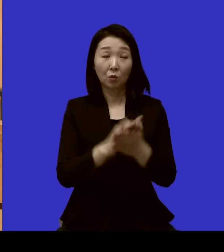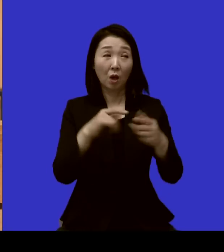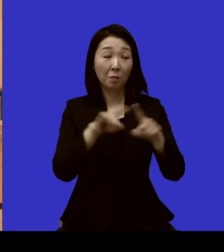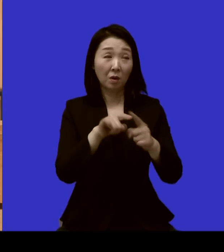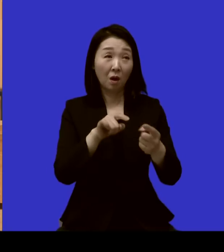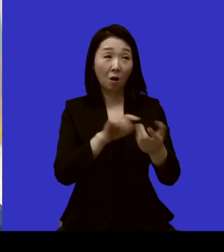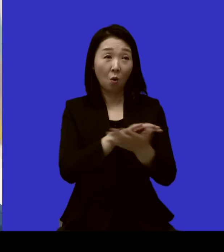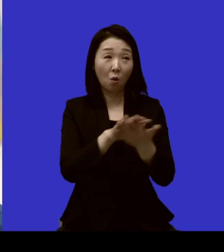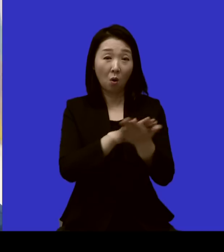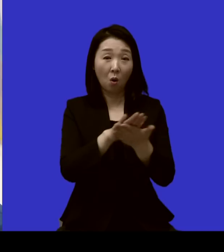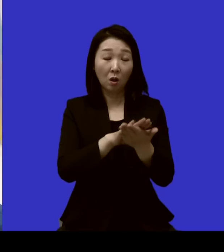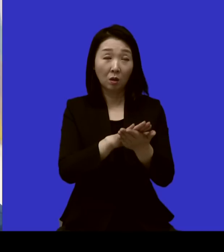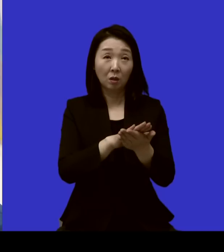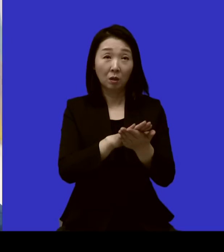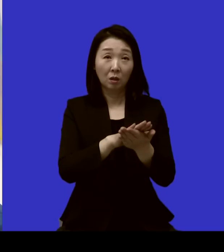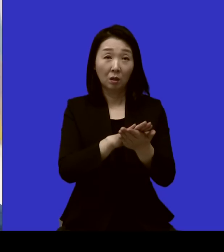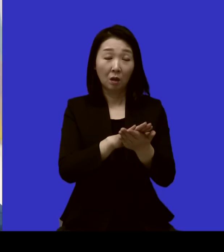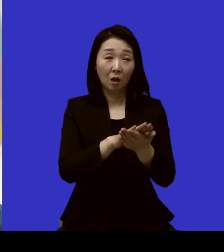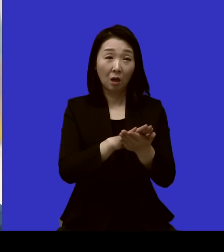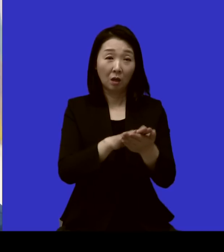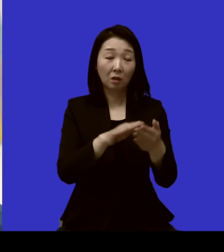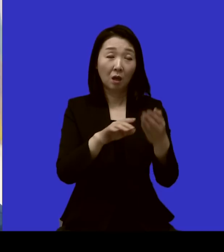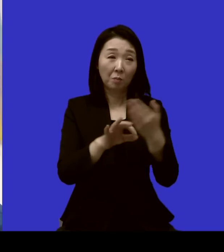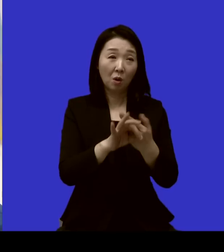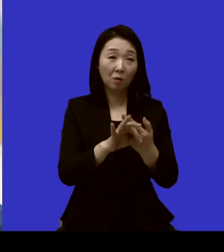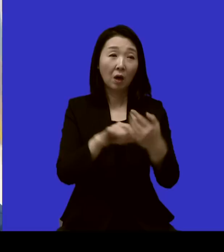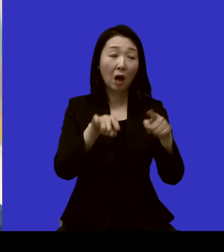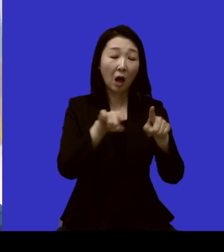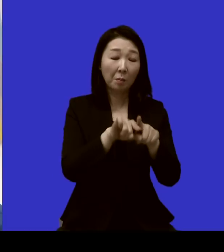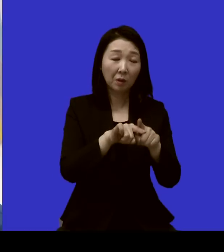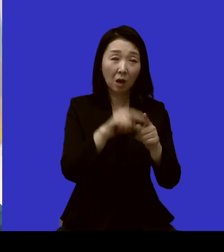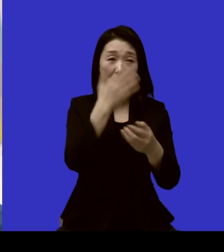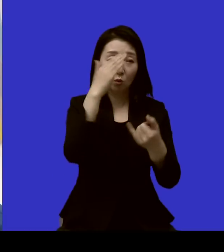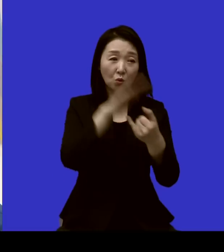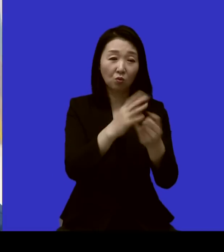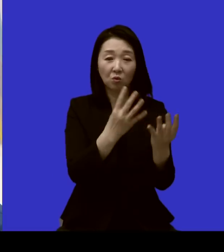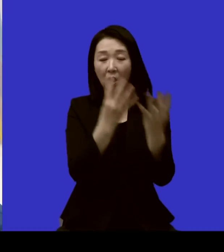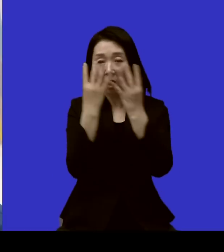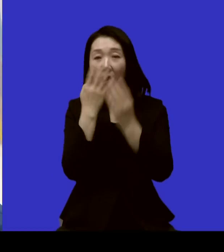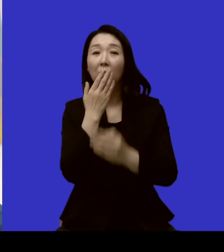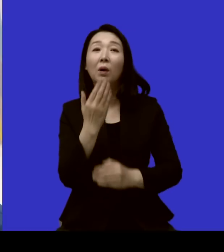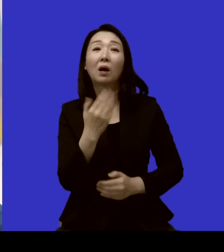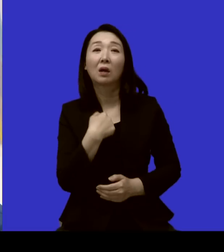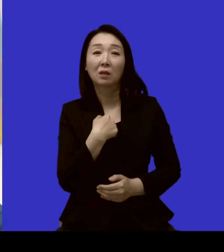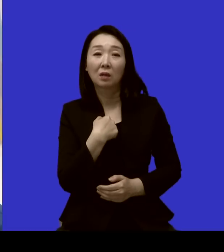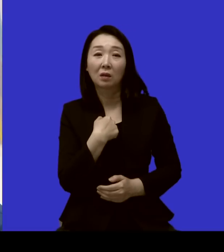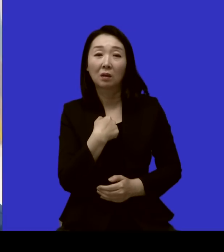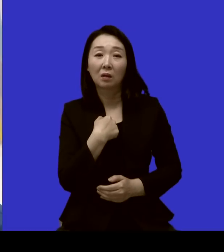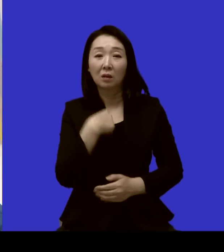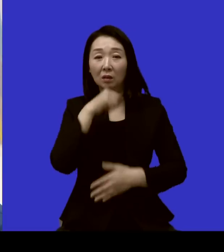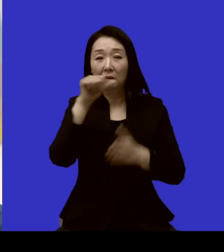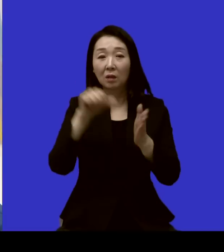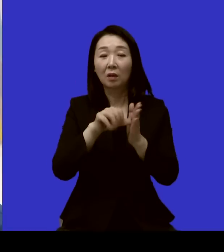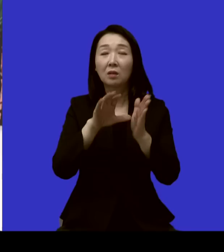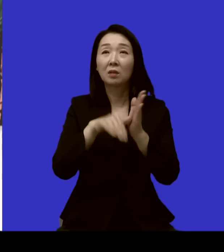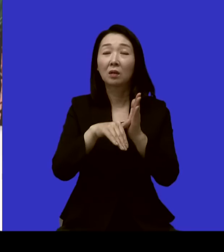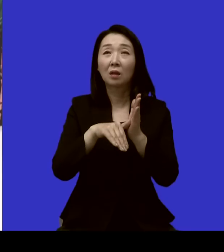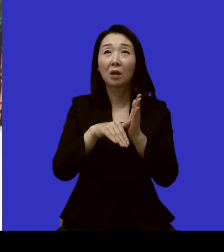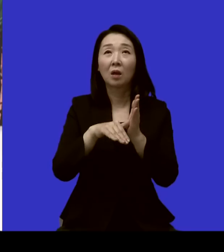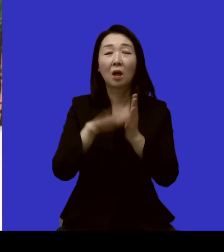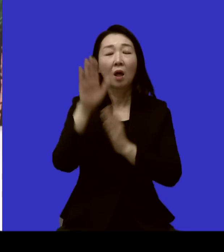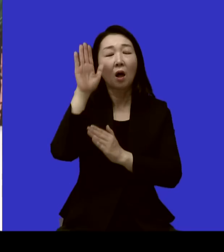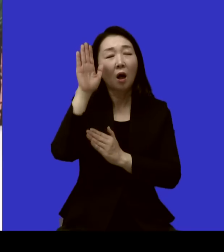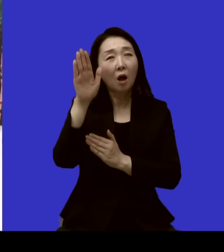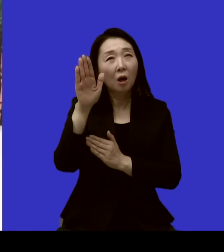예, 소년으로 그날 갔겠네요. 저도 잡혔고 그럼 네. 소년 구치소로 갔을 것이고 예. 저의 인생의 이 지도가 어떻게 변했을지 그렇죠.